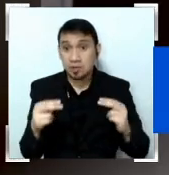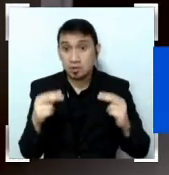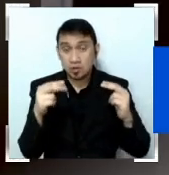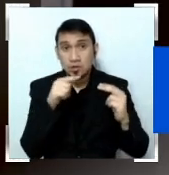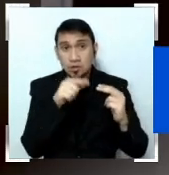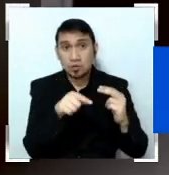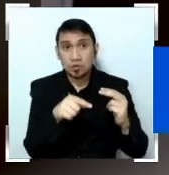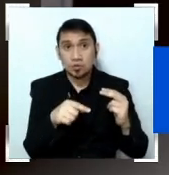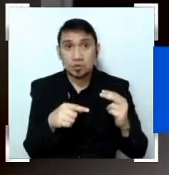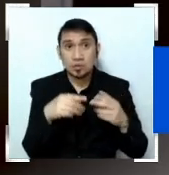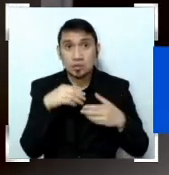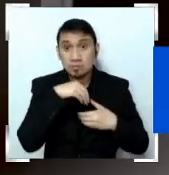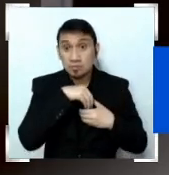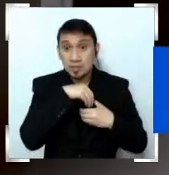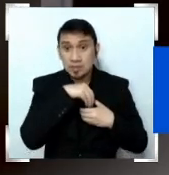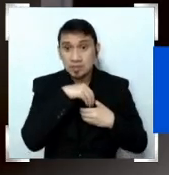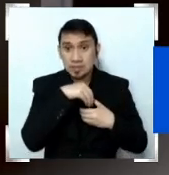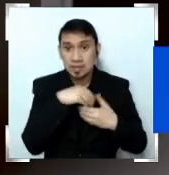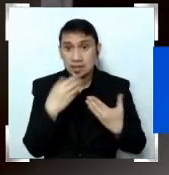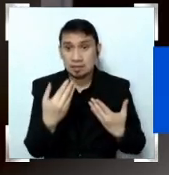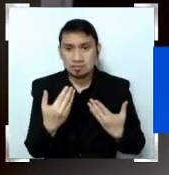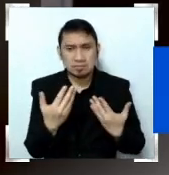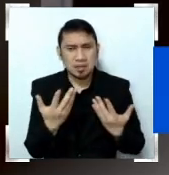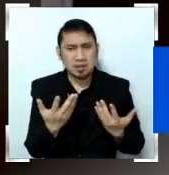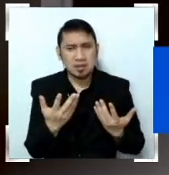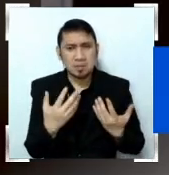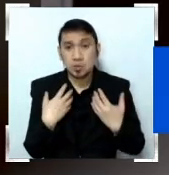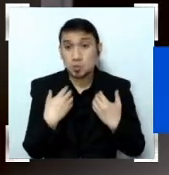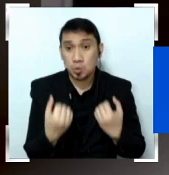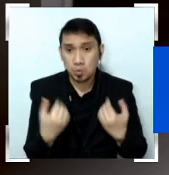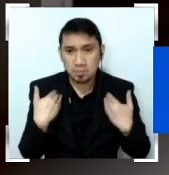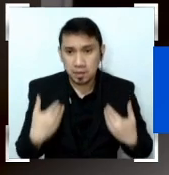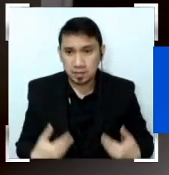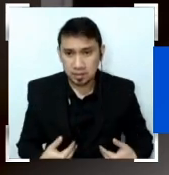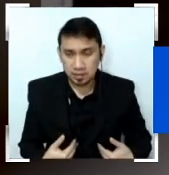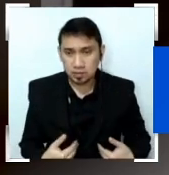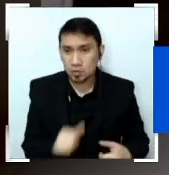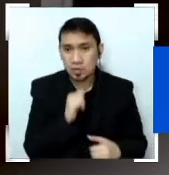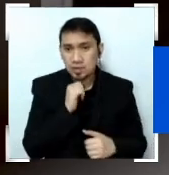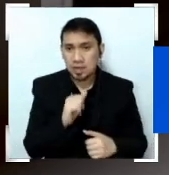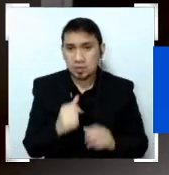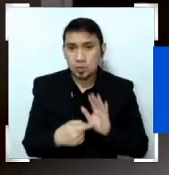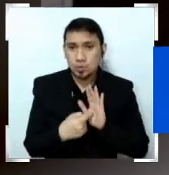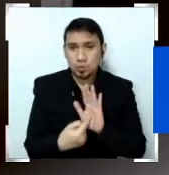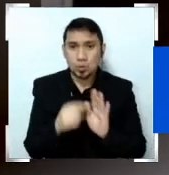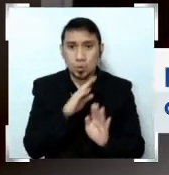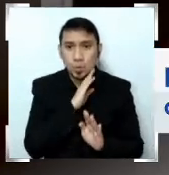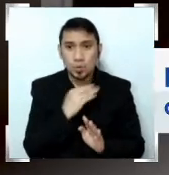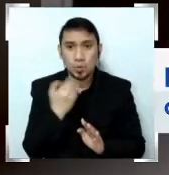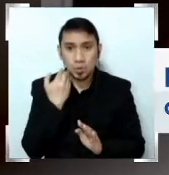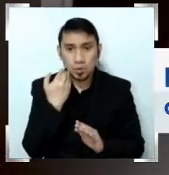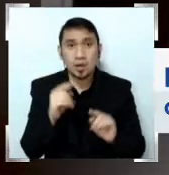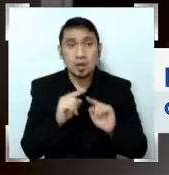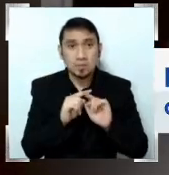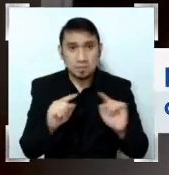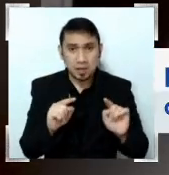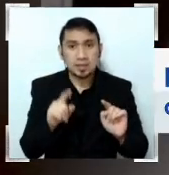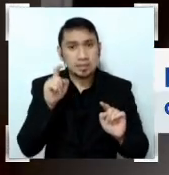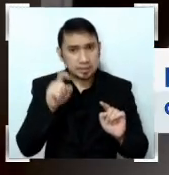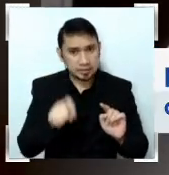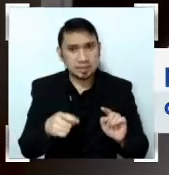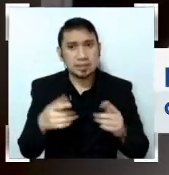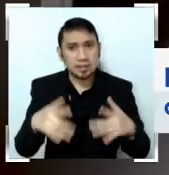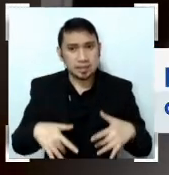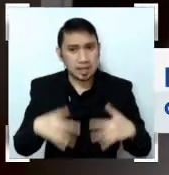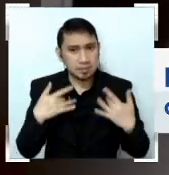sa katawan. And therefore, most likely, hindi na sila ganun ka-infectious. But of course, we would still like to be very sure. That's